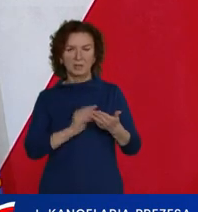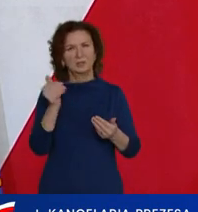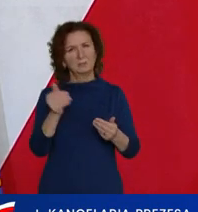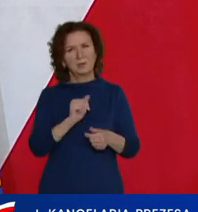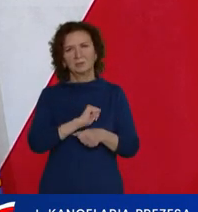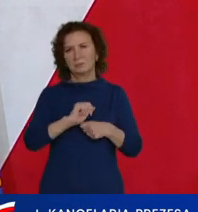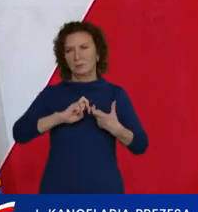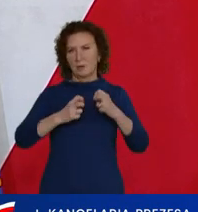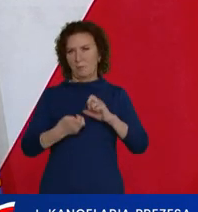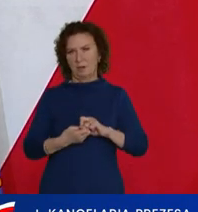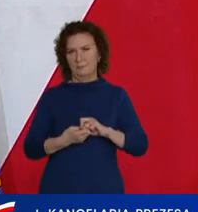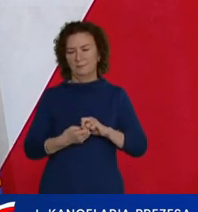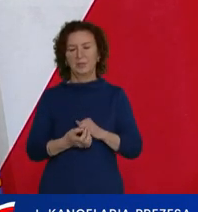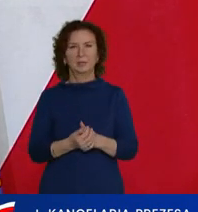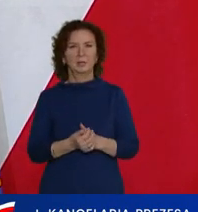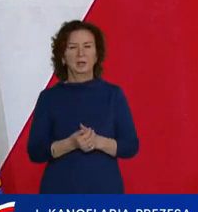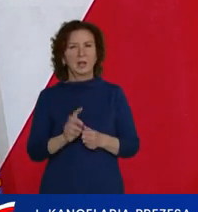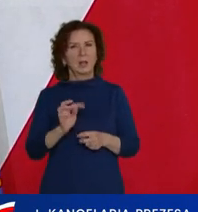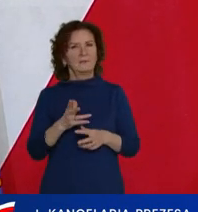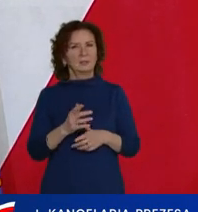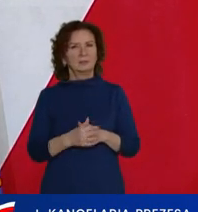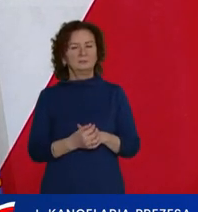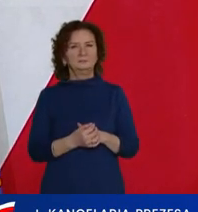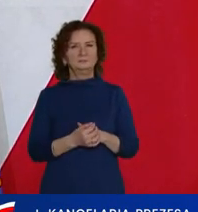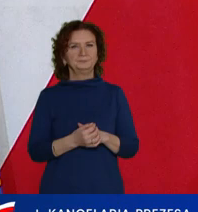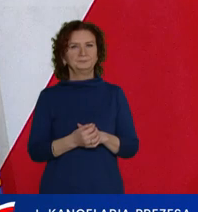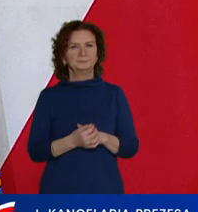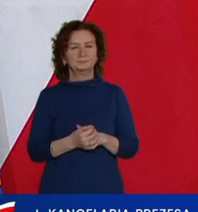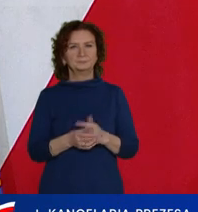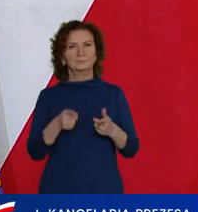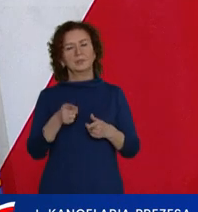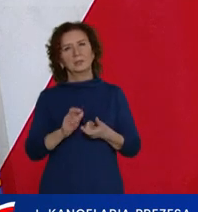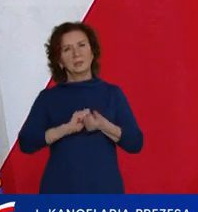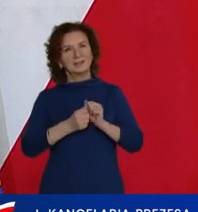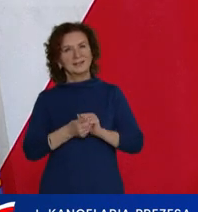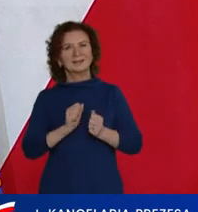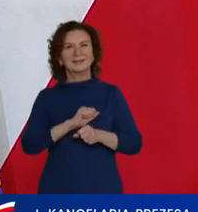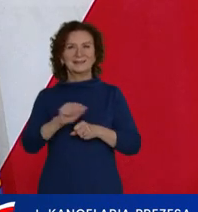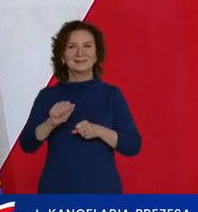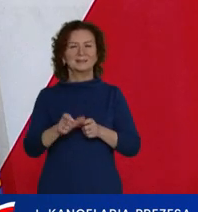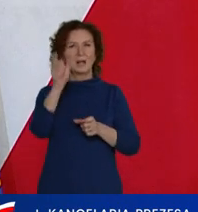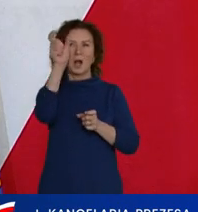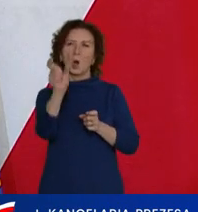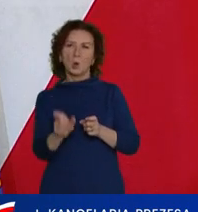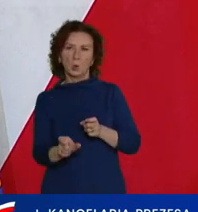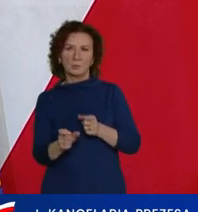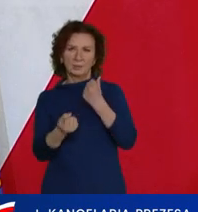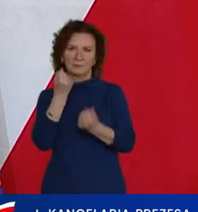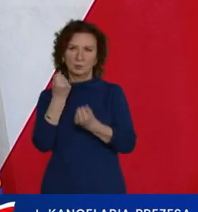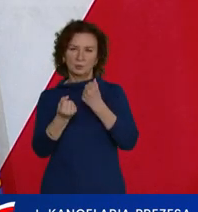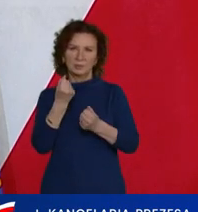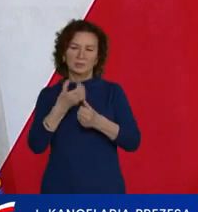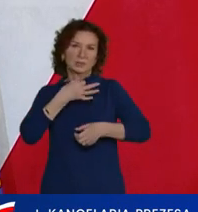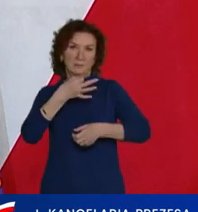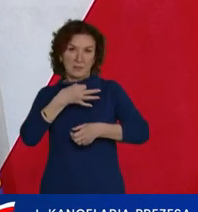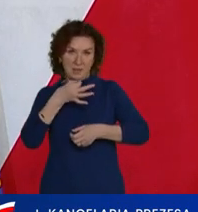sprawiać problemy. My nawet przewidzieliśmy tutaj taką kolumnę w tych trudniejszych pytaniach, która zamiast